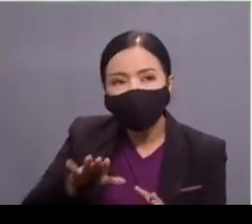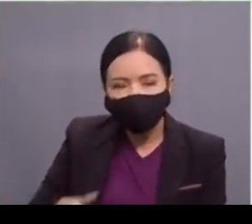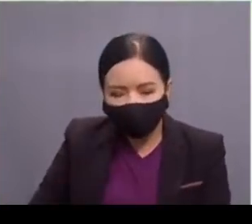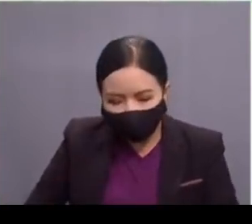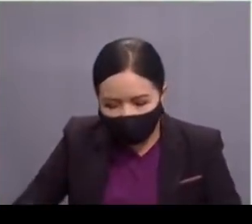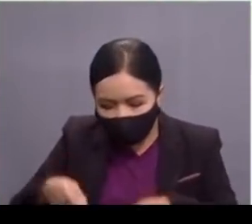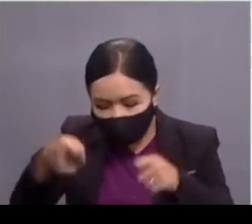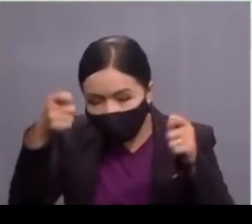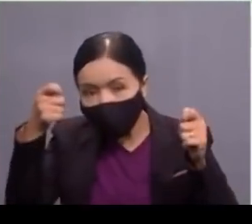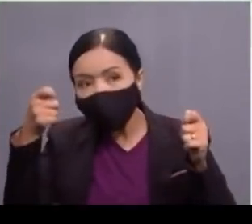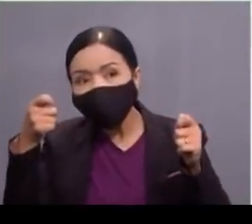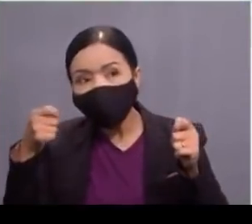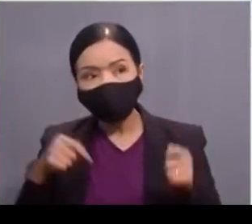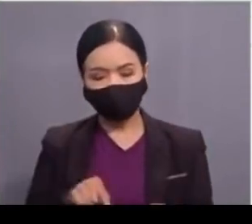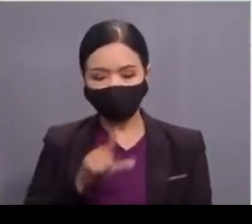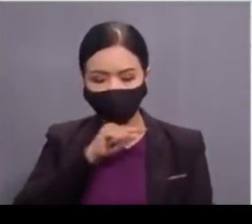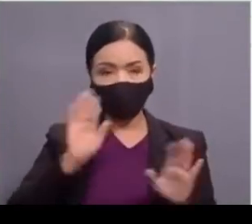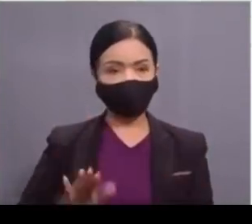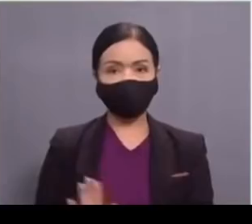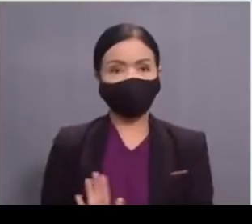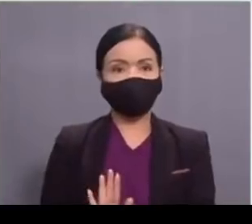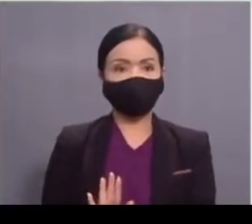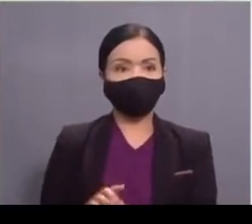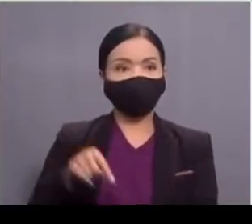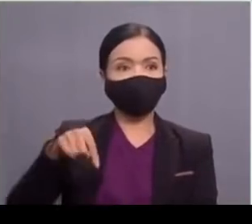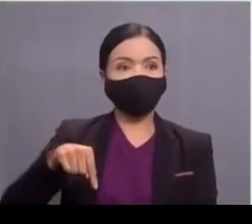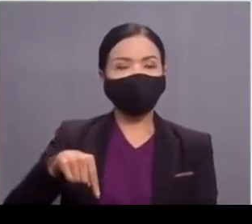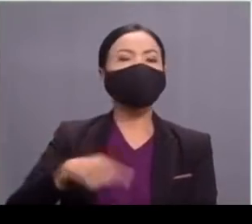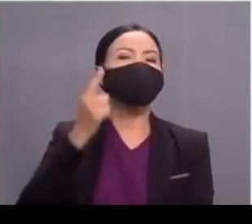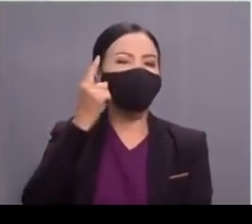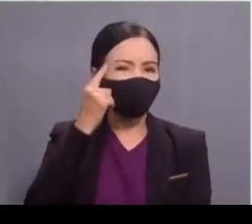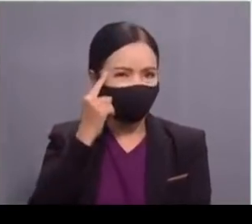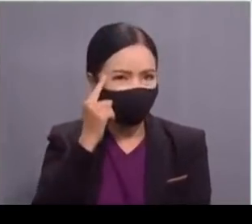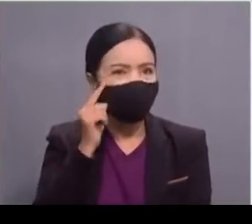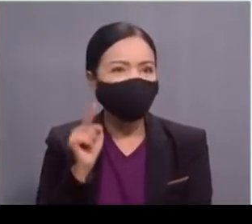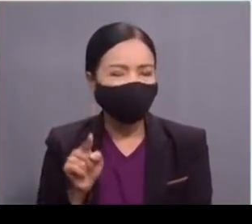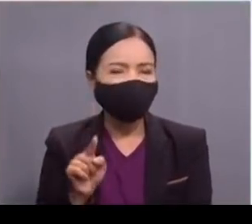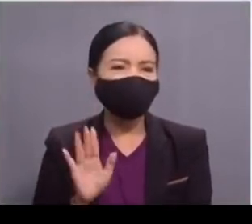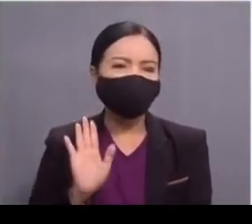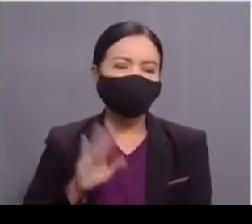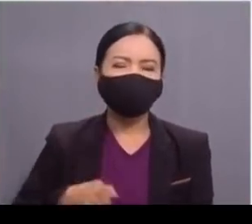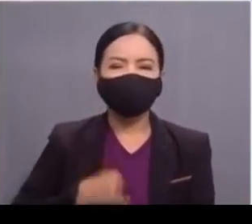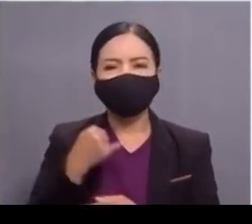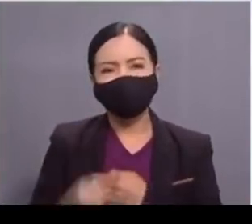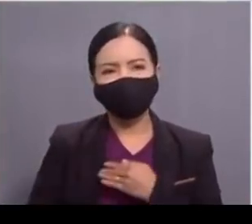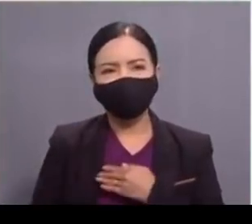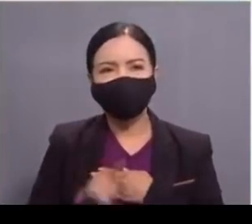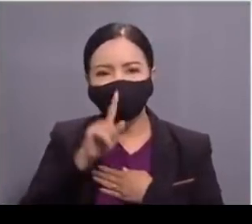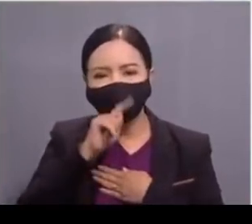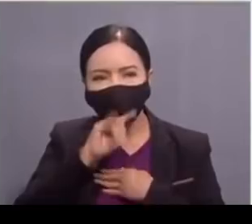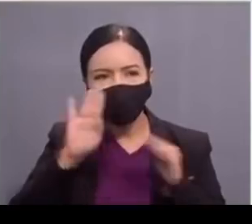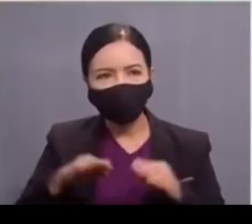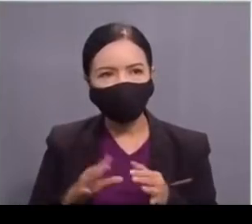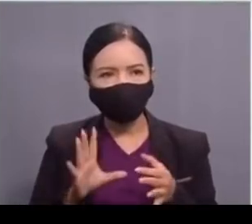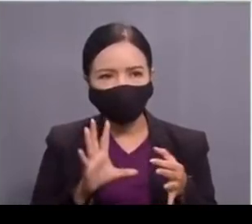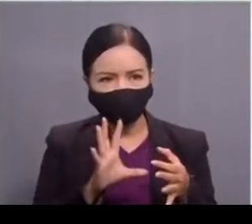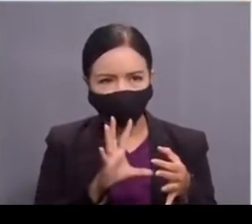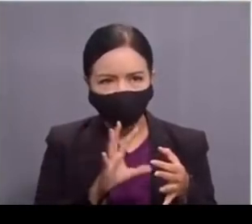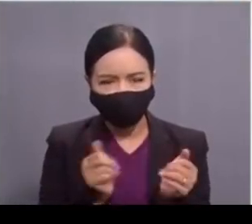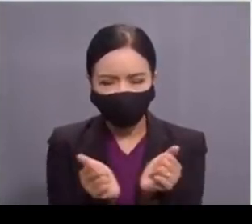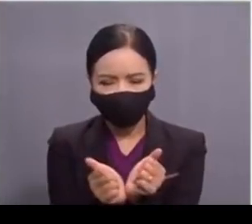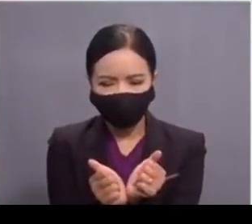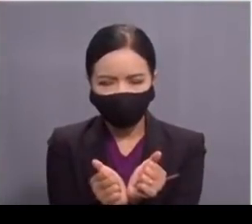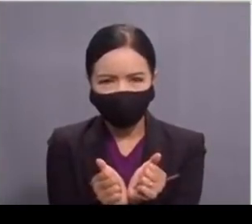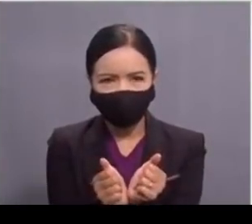ามาอ้าวไม่ใช่นกอ่ะเปิดกรงปุ๊บรู้เลยค่ะว่าเกมและแน่นอนนกอะไรทำไมเป็นห่วงเป็นกุญแจ